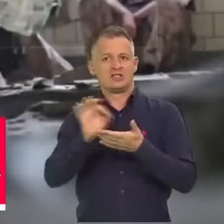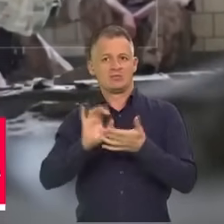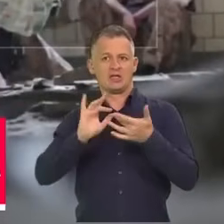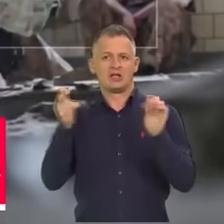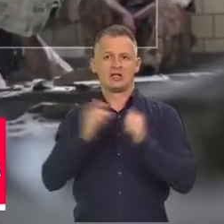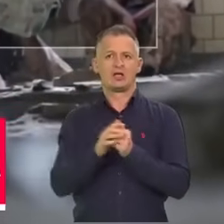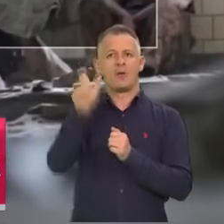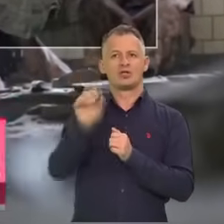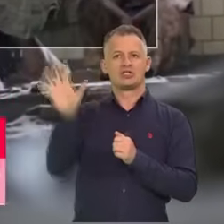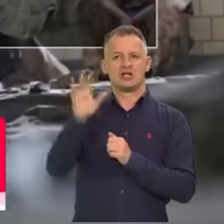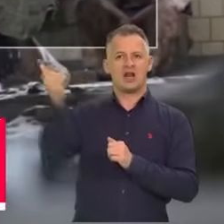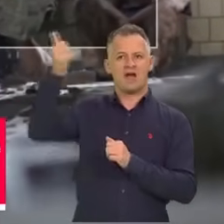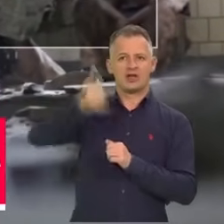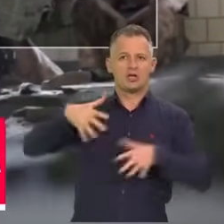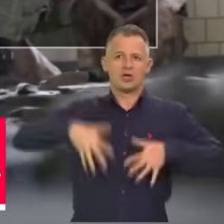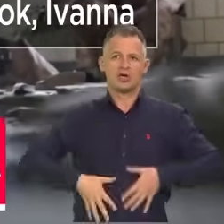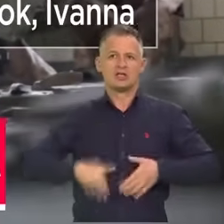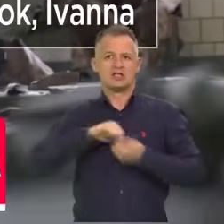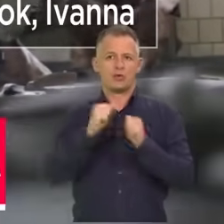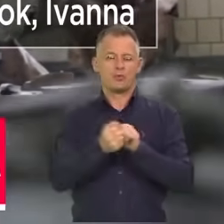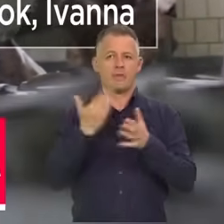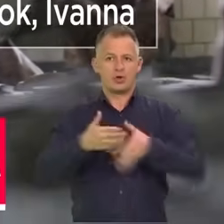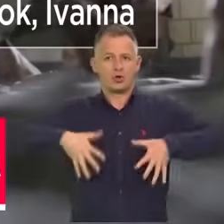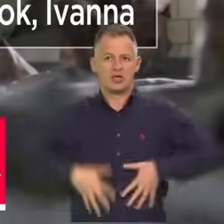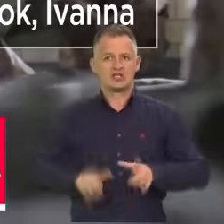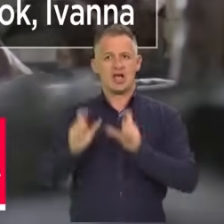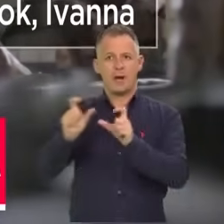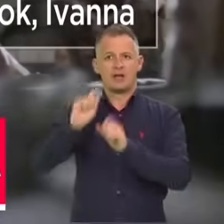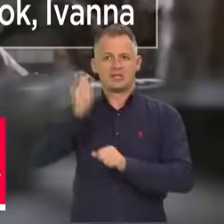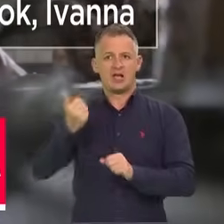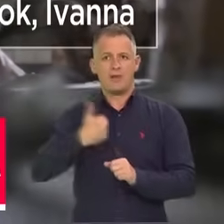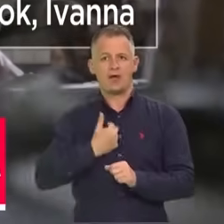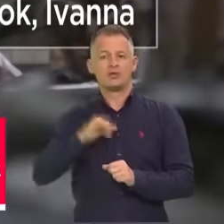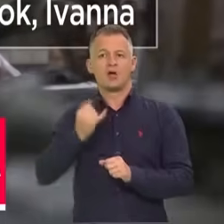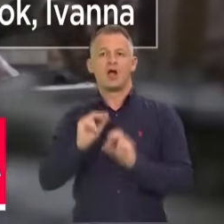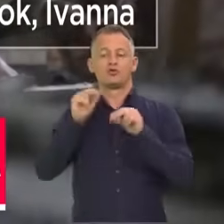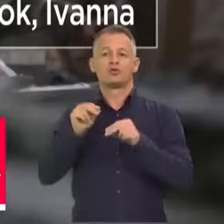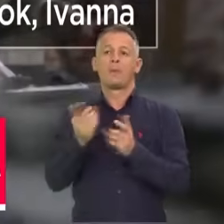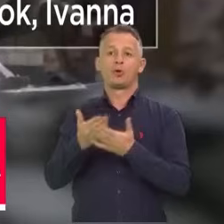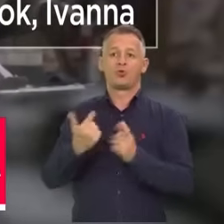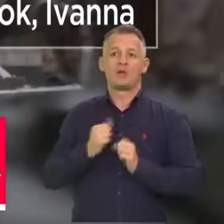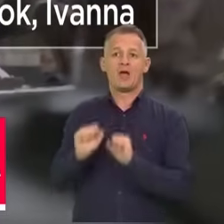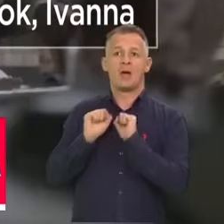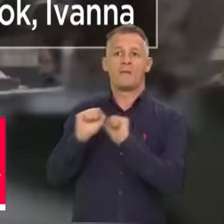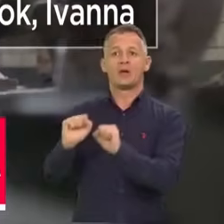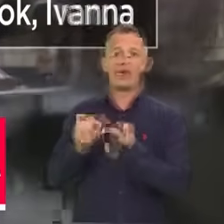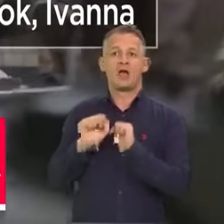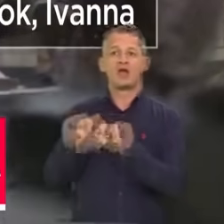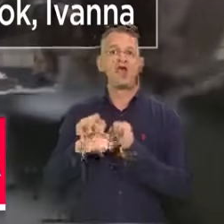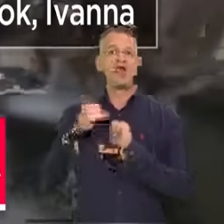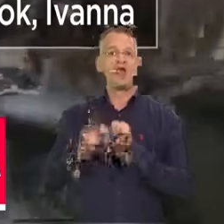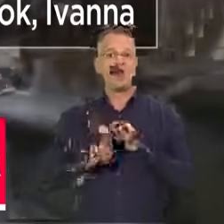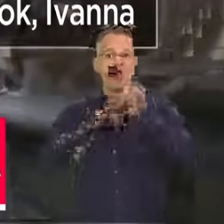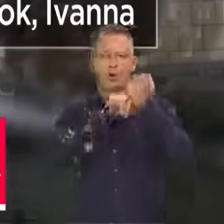care a venit în Ucraina să lupte pentru Ucraina, să-mi apere țara și mi-a devenit apărare, rezistență și sprijin. Un om cu o